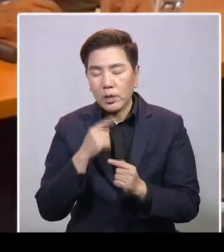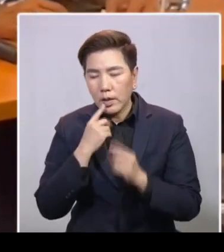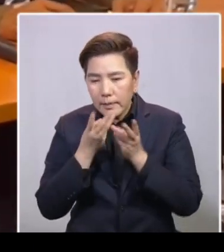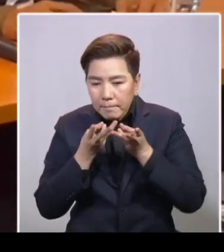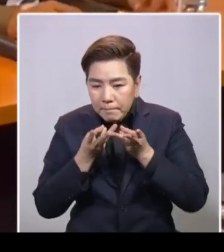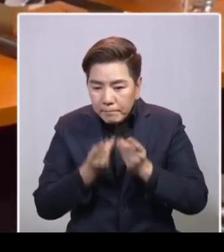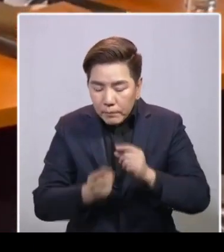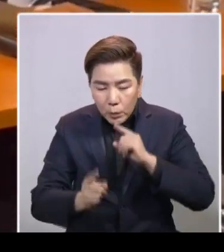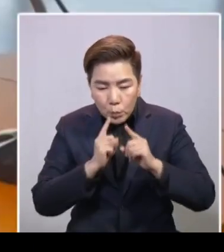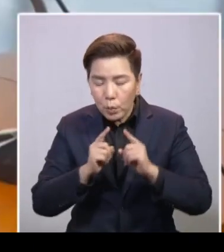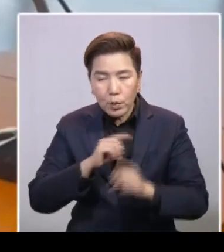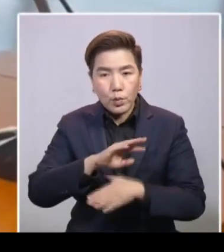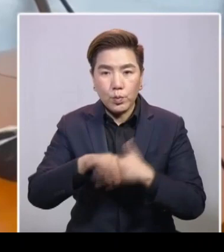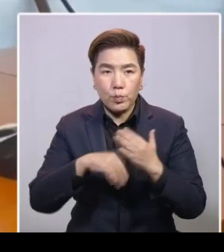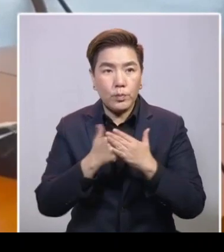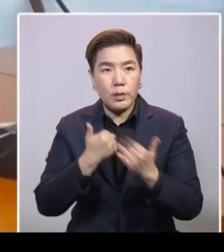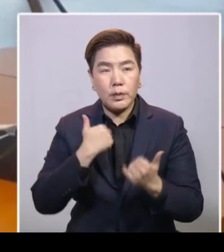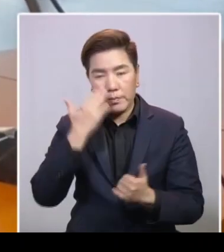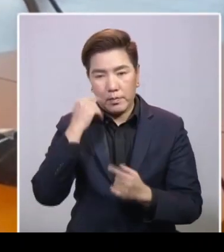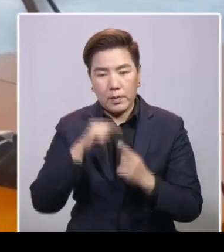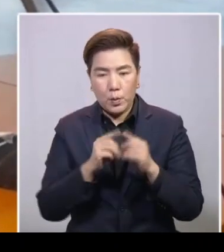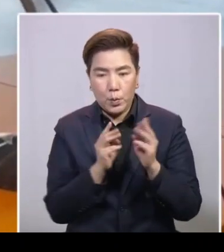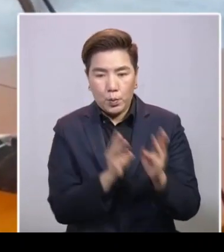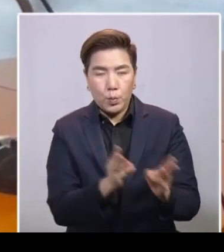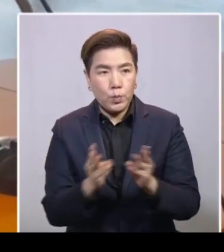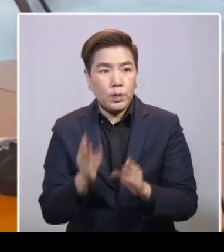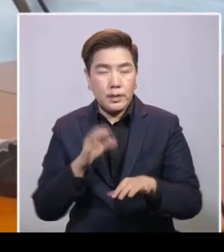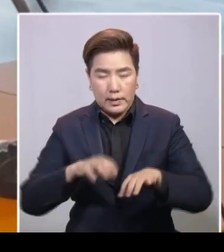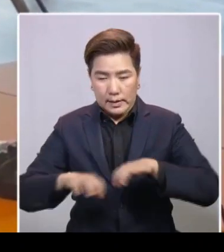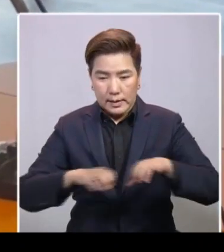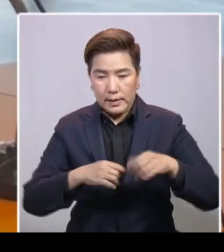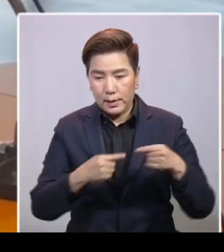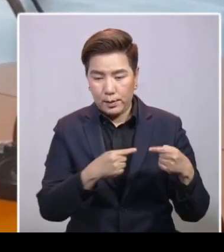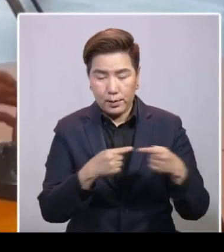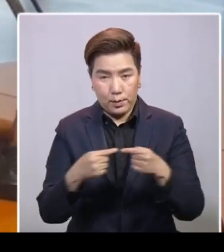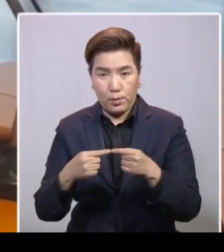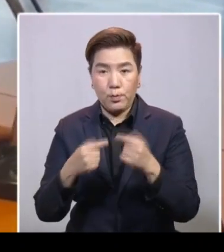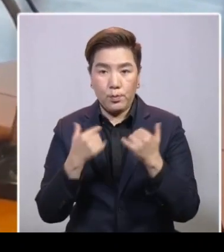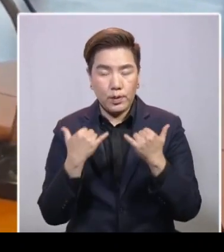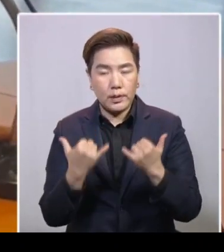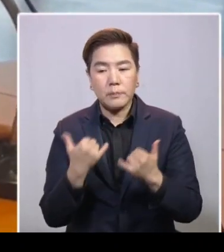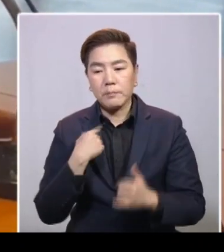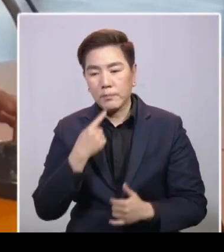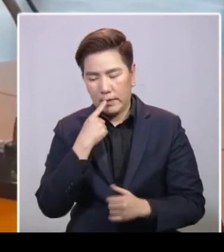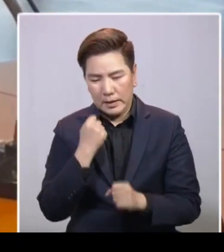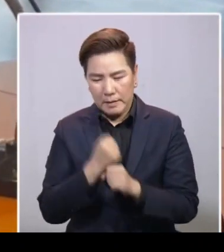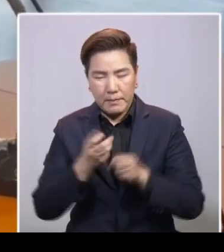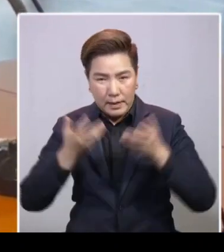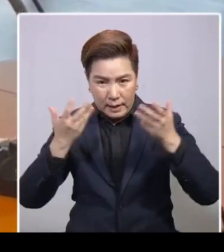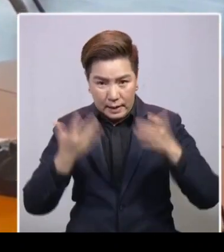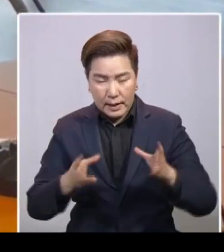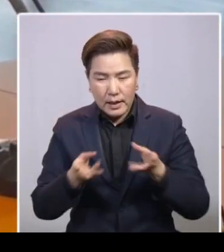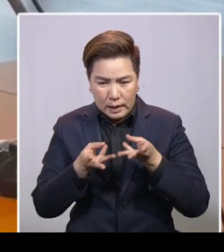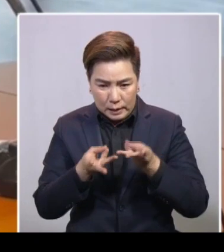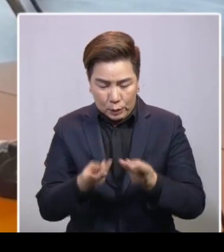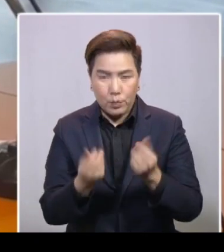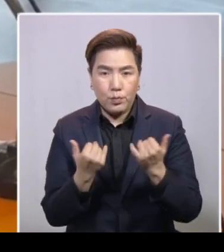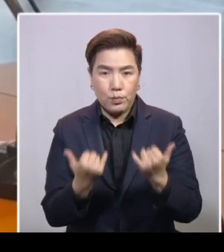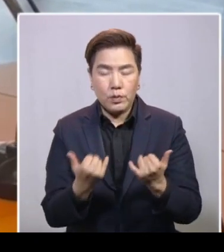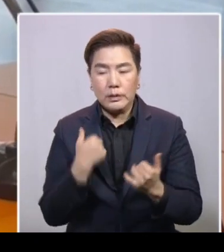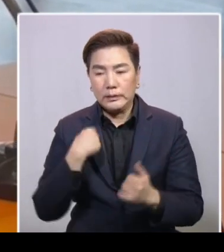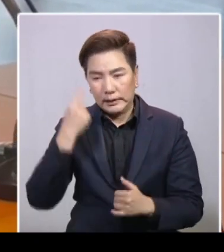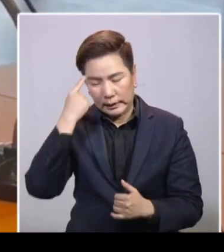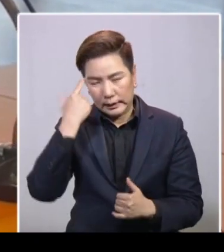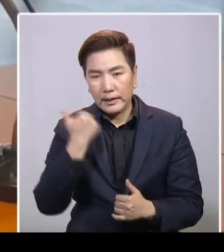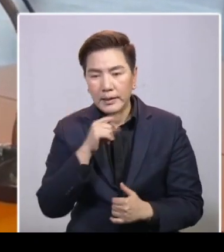ทั้งหมดในคดีได้จำเพื่อที่จะกำหนดแนวทางในการดำเนินคดีนะครับและก็ยืนยันว่าจะเร่งทำสำนวนให้แล้วเสร็จโดยเร็ว